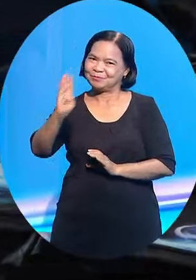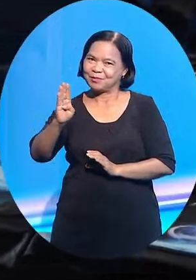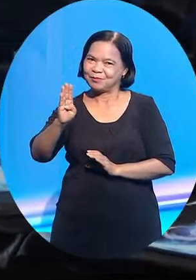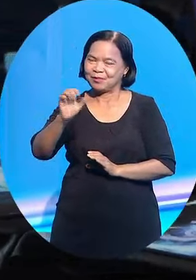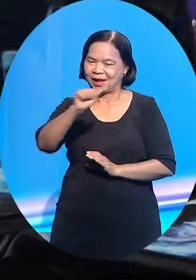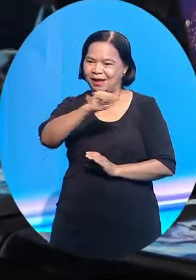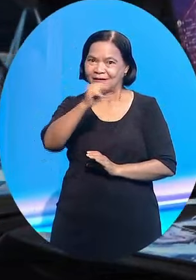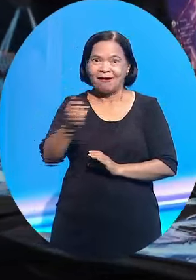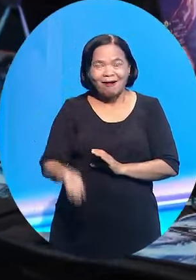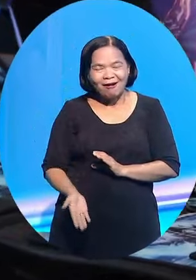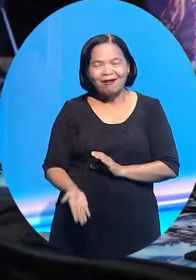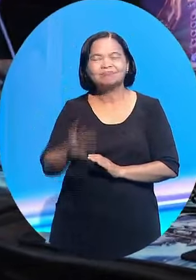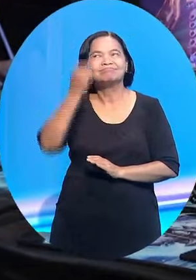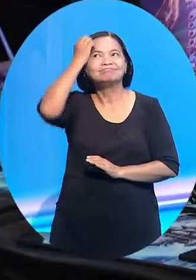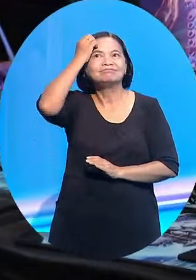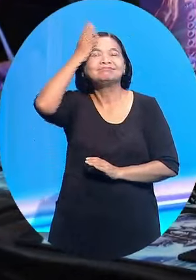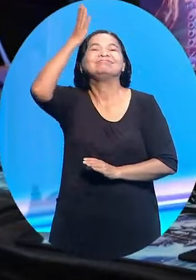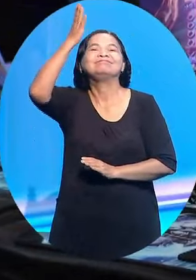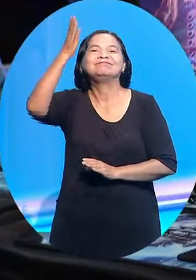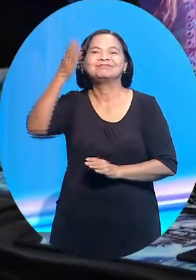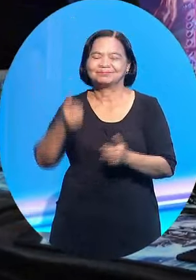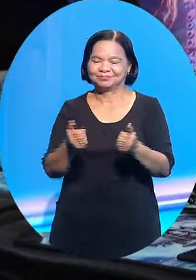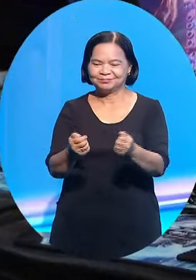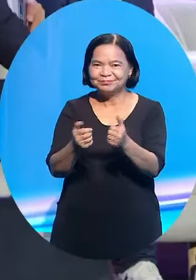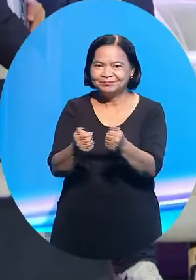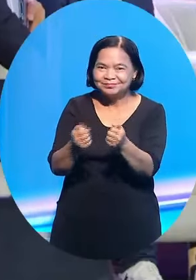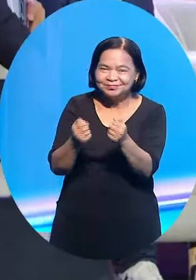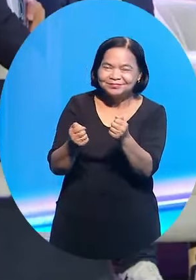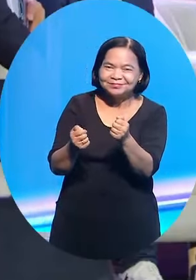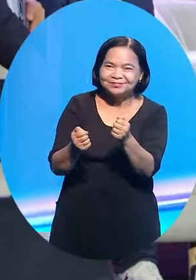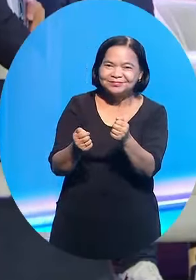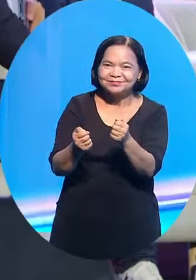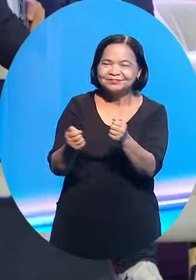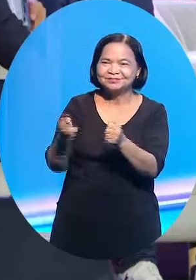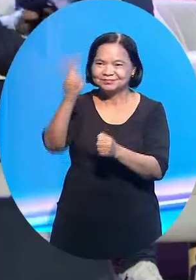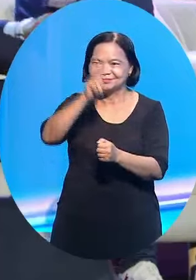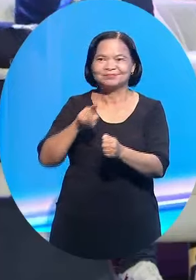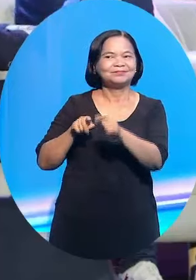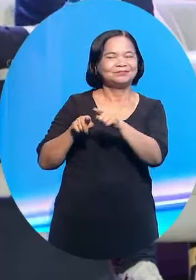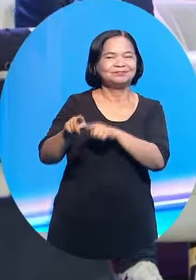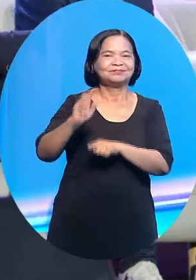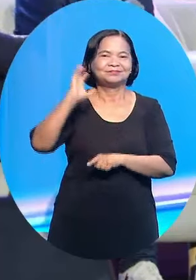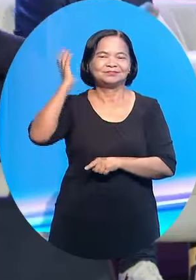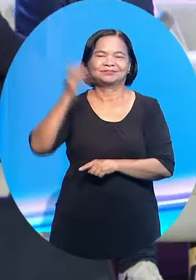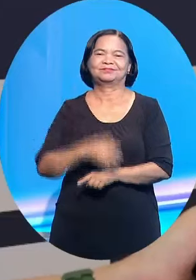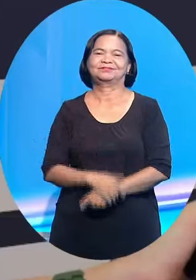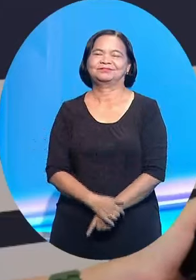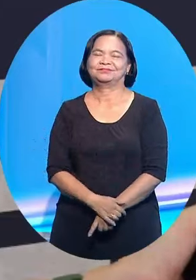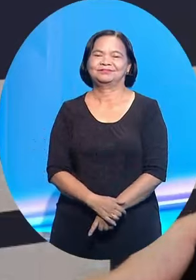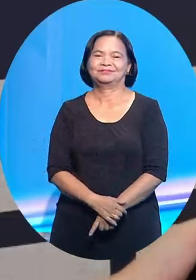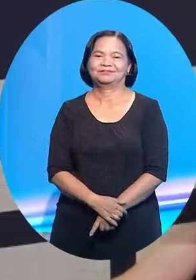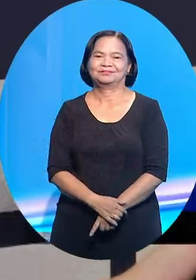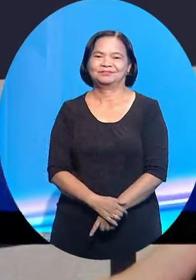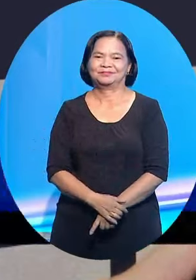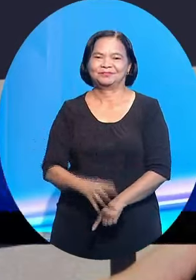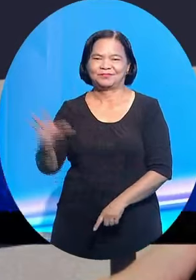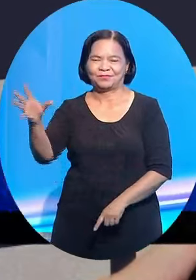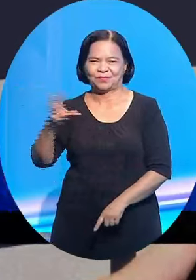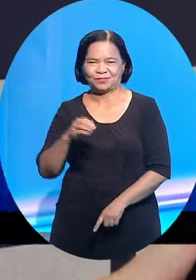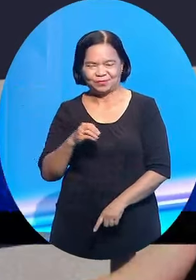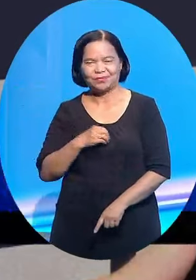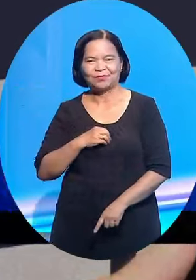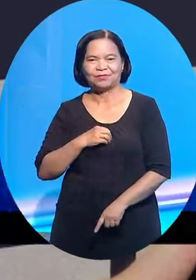khả năng sáng tạo cho các nhà phát triển game tại Việt Nam, góp phần đưa Game Việt vươn ra thị trường thế giới. Có một hệ sinh thái, chúng tôi thường